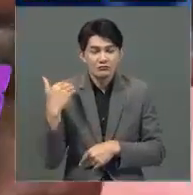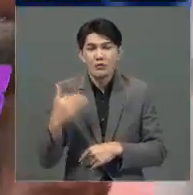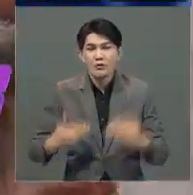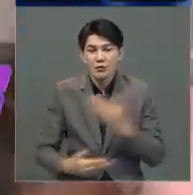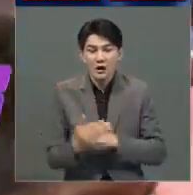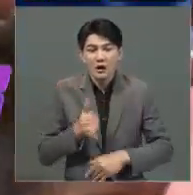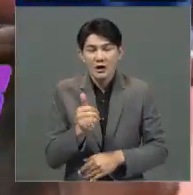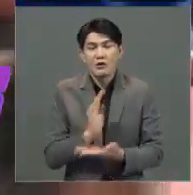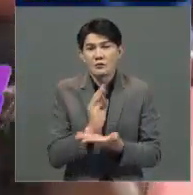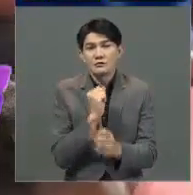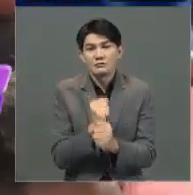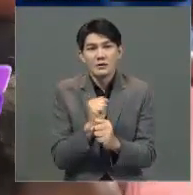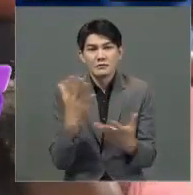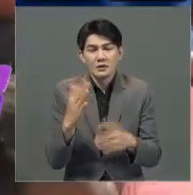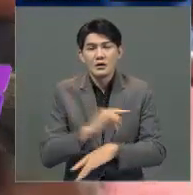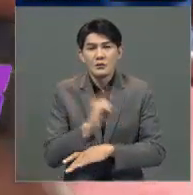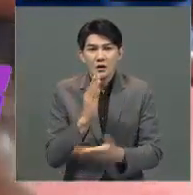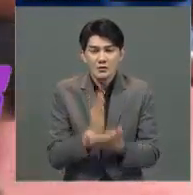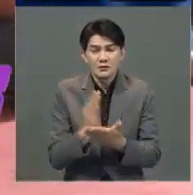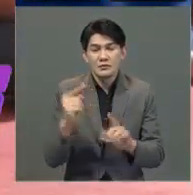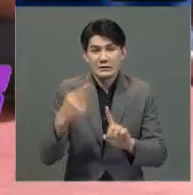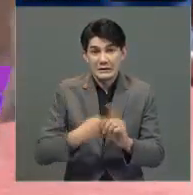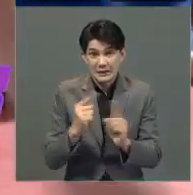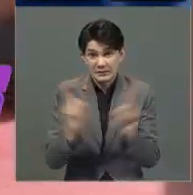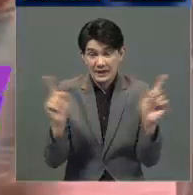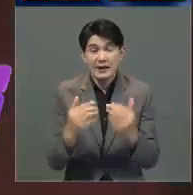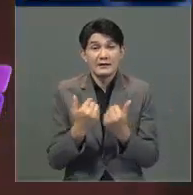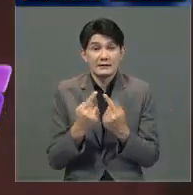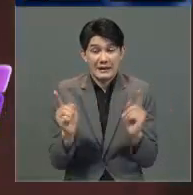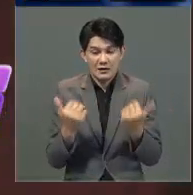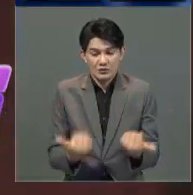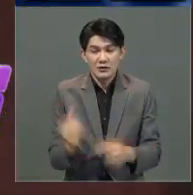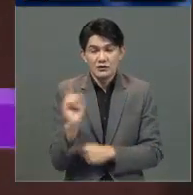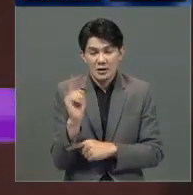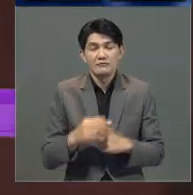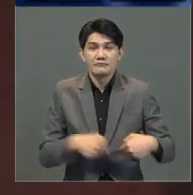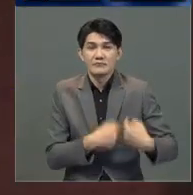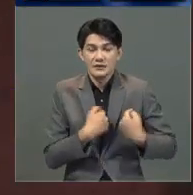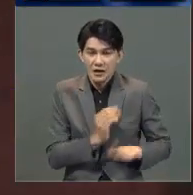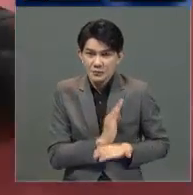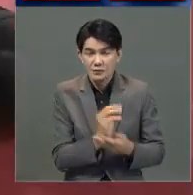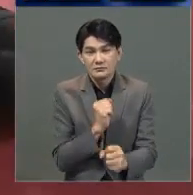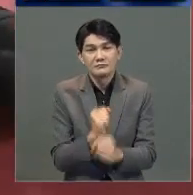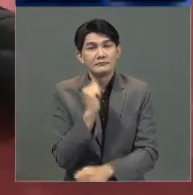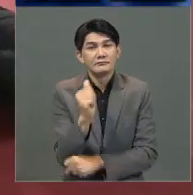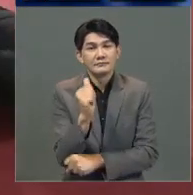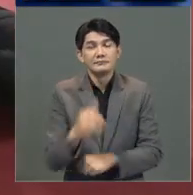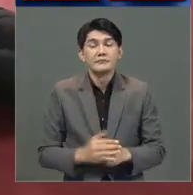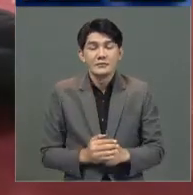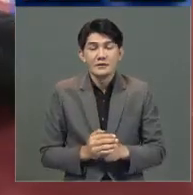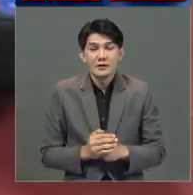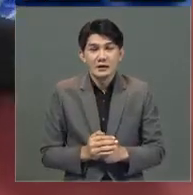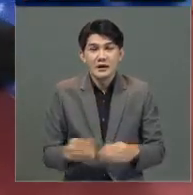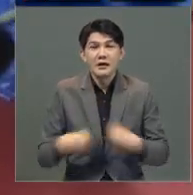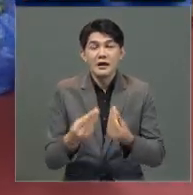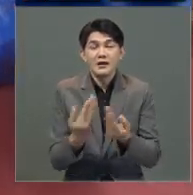โอกาสไปทำบุญเลยแม้จะเป็นวันหยุดชดเชยคนละเดือนแต่อย่างน้อยแล้วก็ทำให้ได้คุณค่าทางจิตใจนะคะแล้วส่วนใหญ่เนี่ยก็ขอ